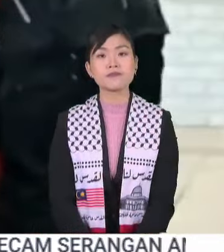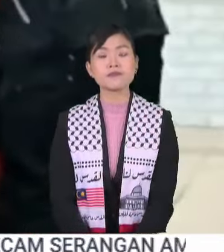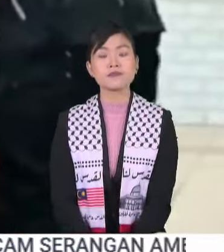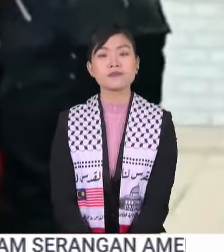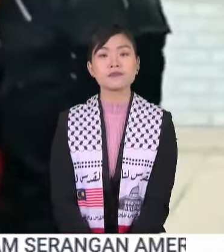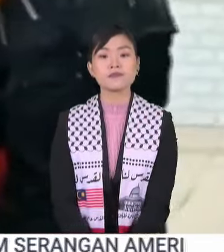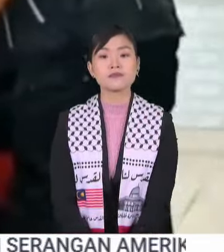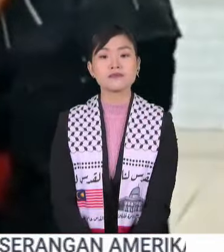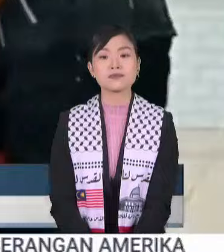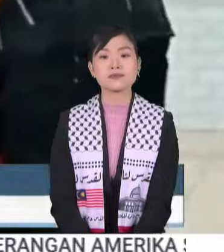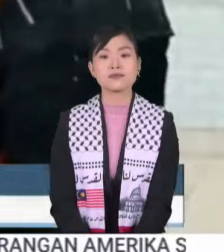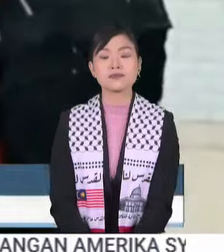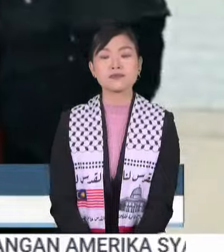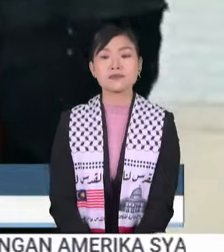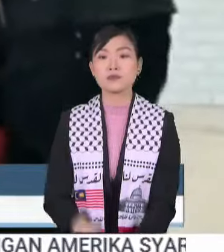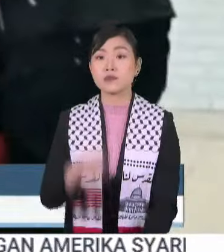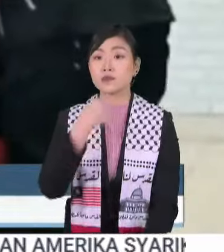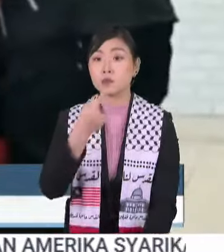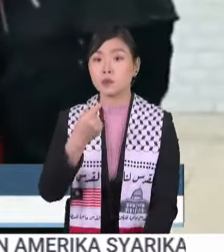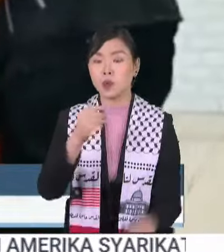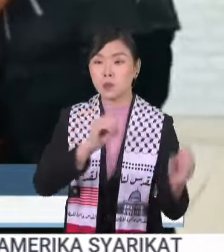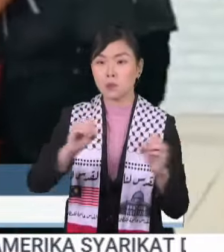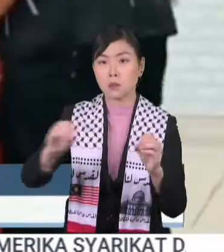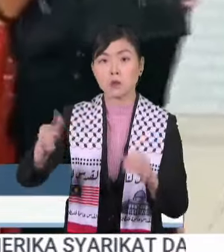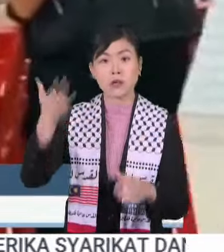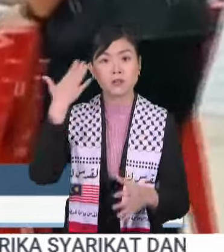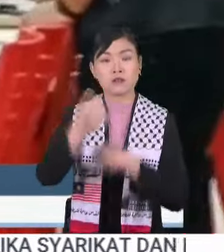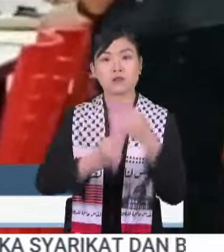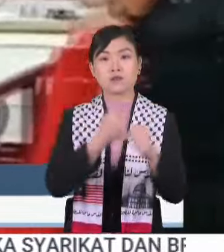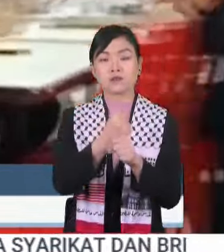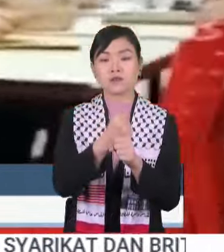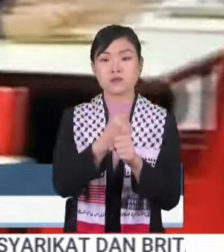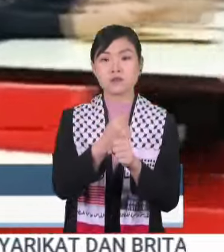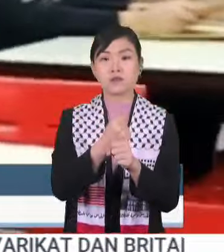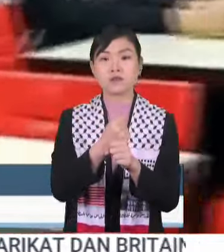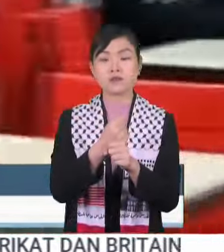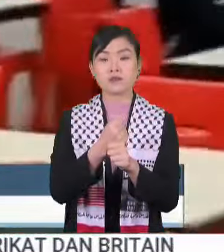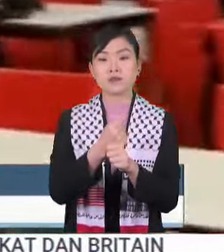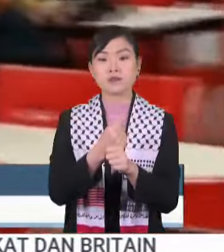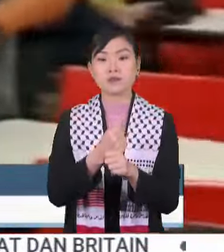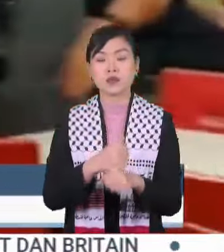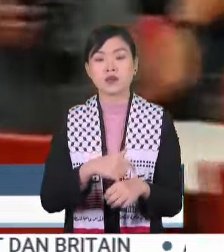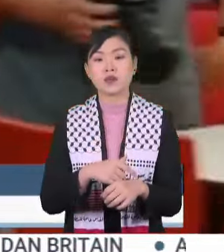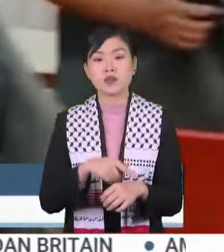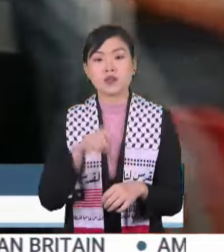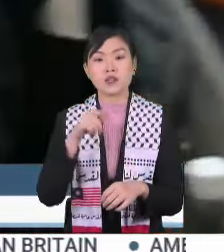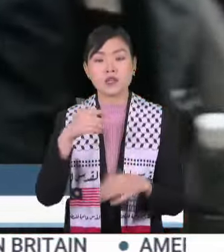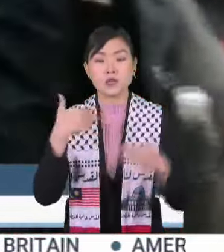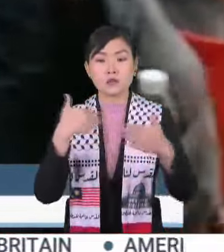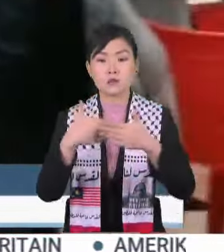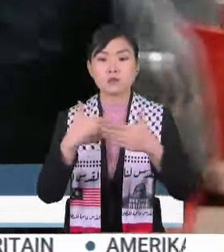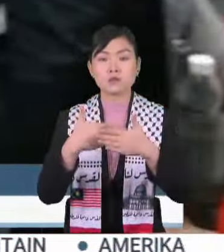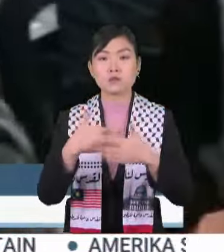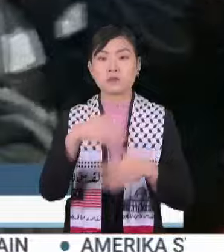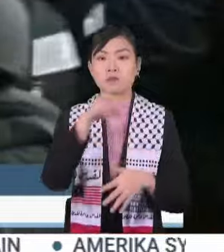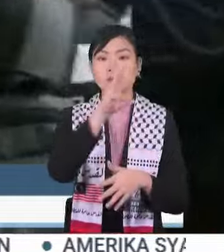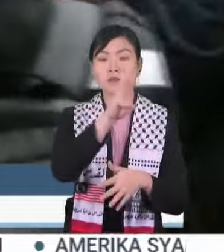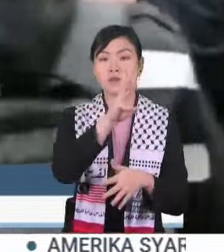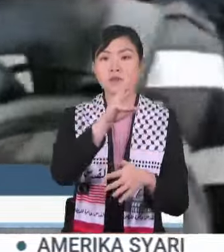majikan katanya melalui operasi tahun lepas juga pihaknya mengesan pelanggaran berkaitan kewangan hampir